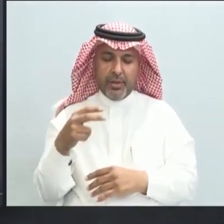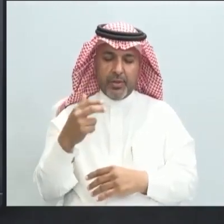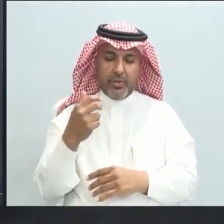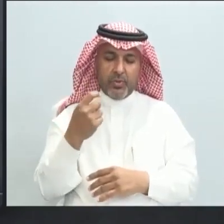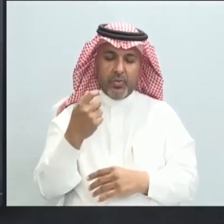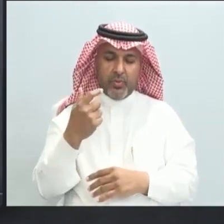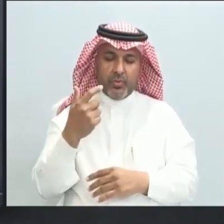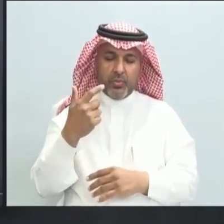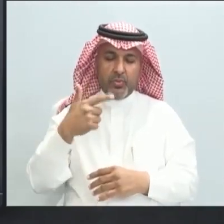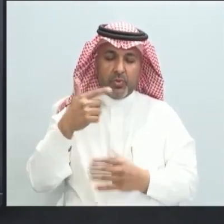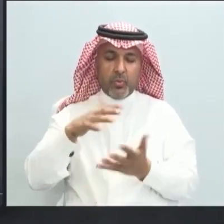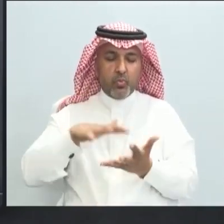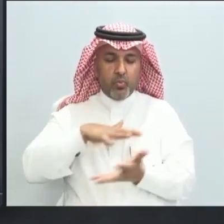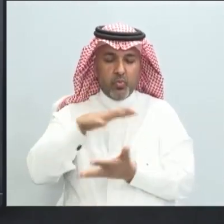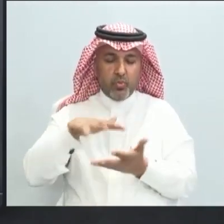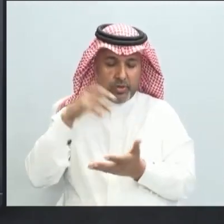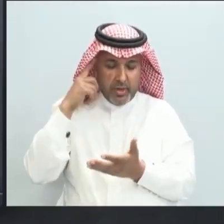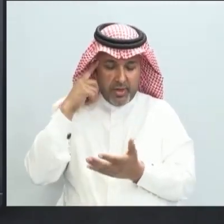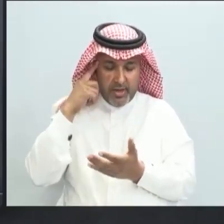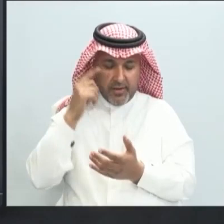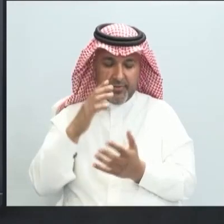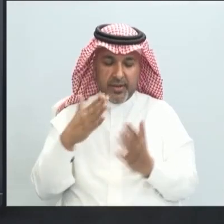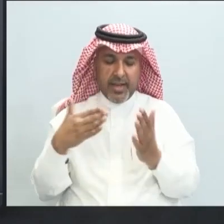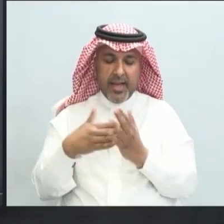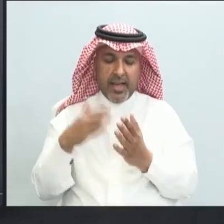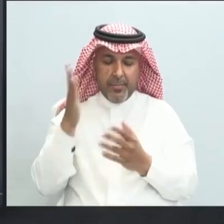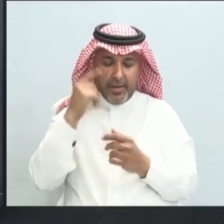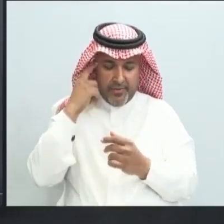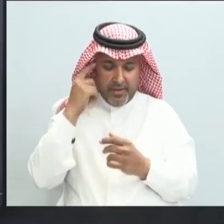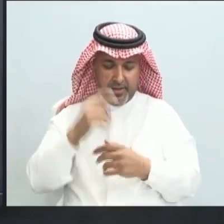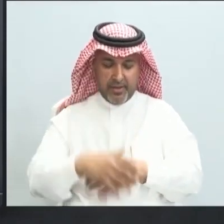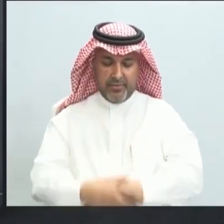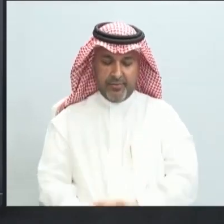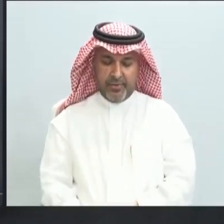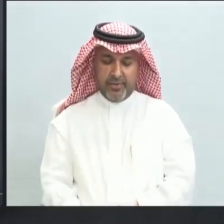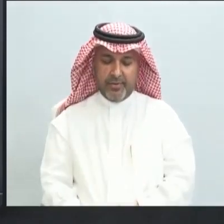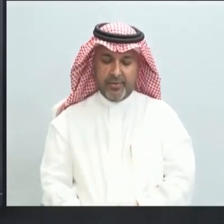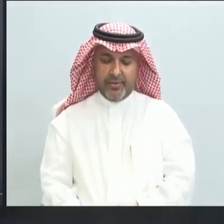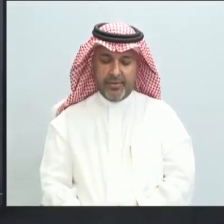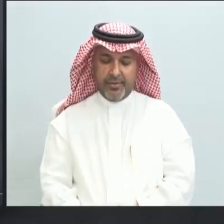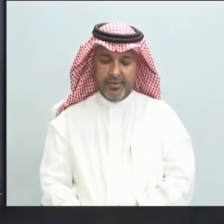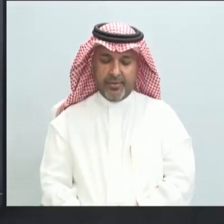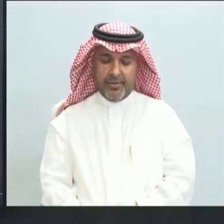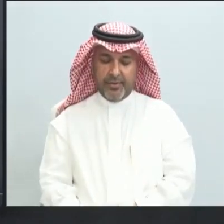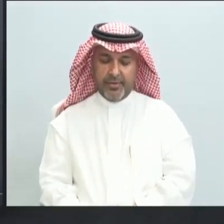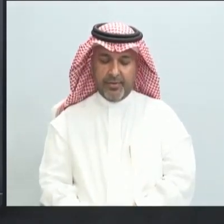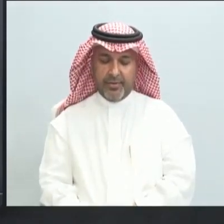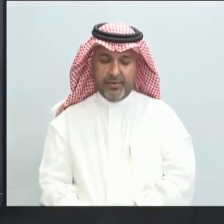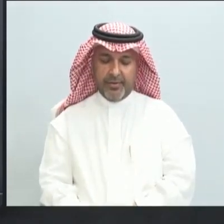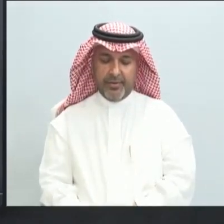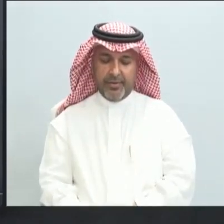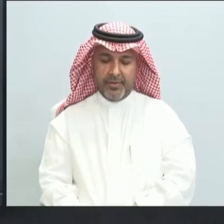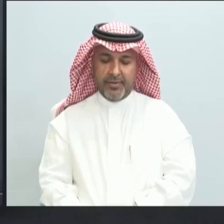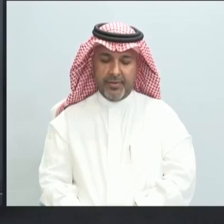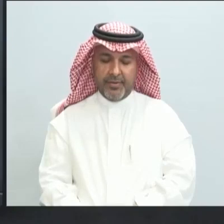تشترك معهم في زاوية الانتهاء فايضا لديها مشكلة مع التان او ممكن نقول اي زاوية ضلع الانتهاء